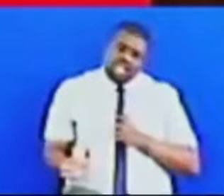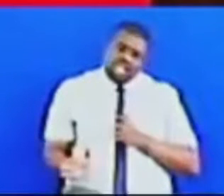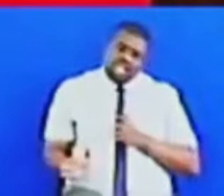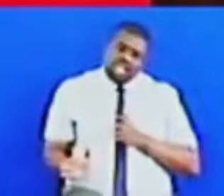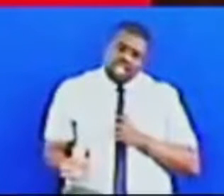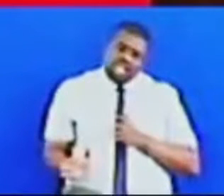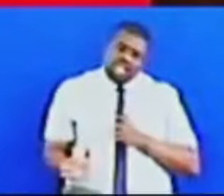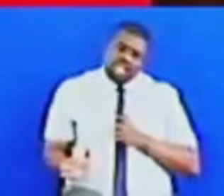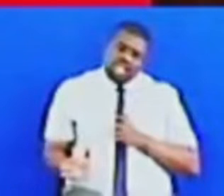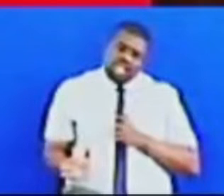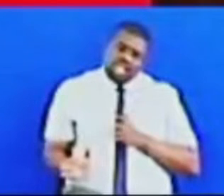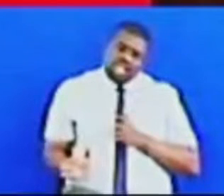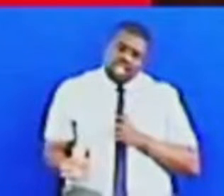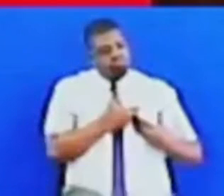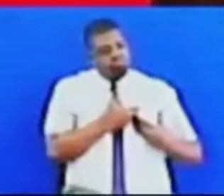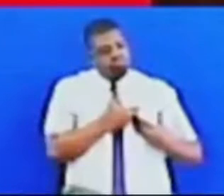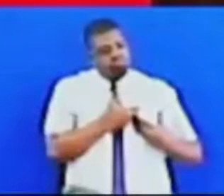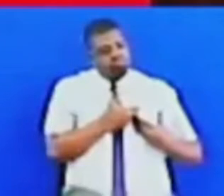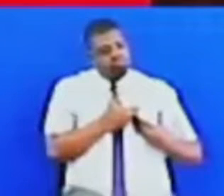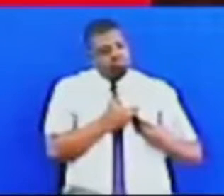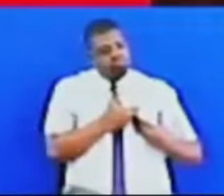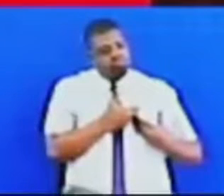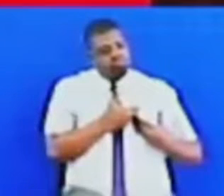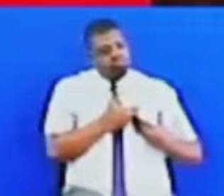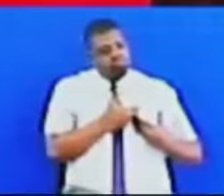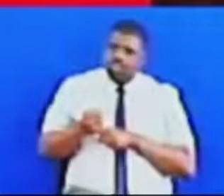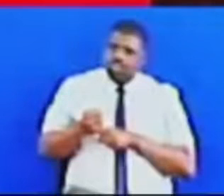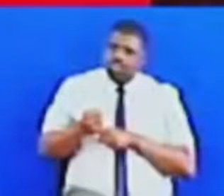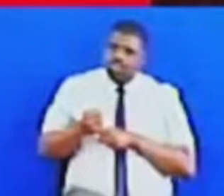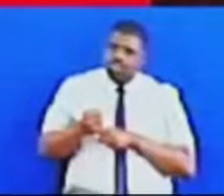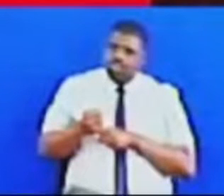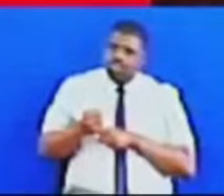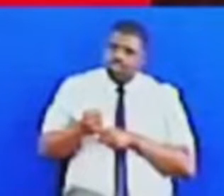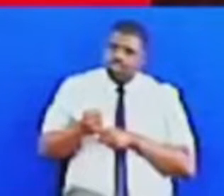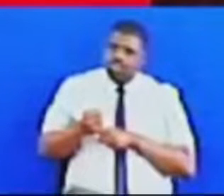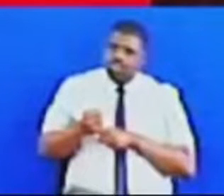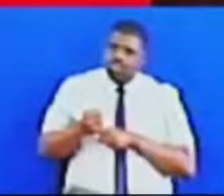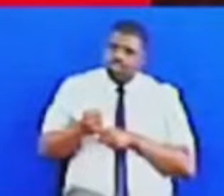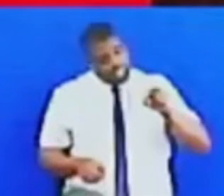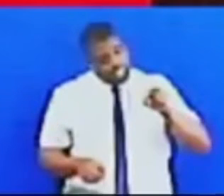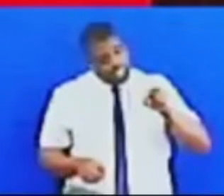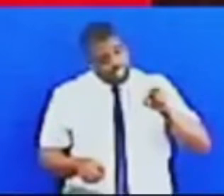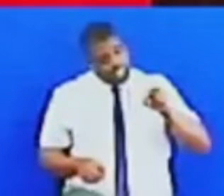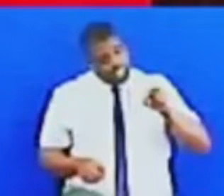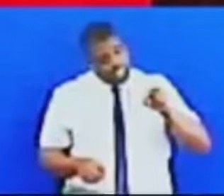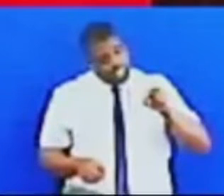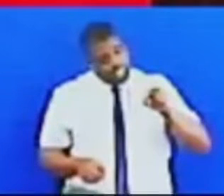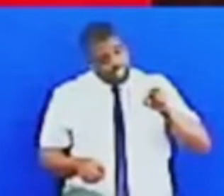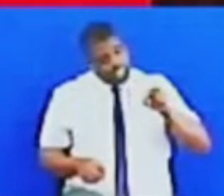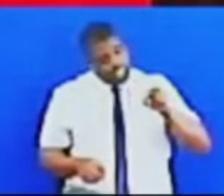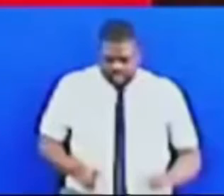kinakwenda kutukatisha tamaa wa Tanzania hata kwenda kufanya kwenye shughuli mbalimbali za kimaendeleo huko chini. Mheshimiwa